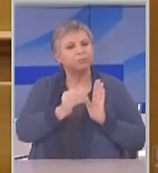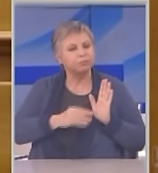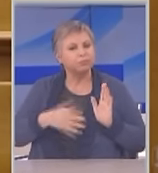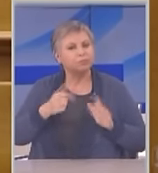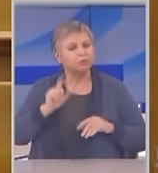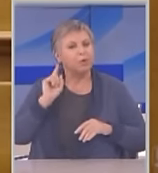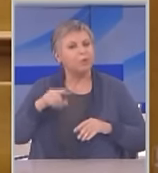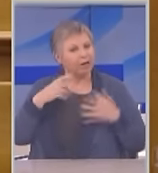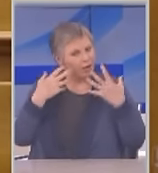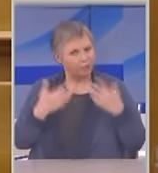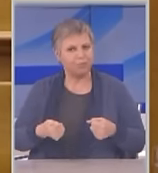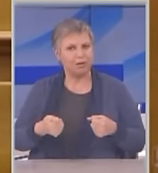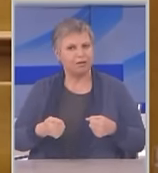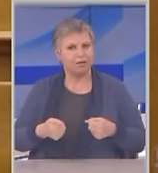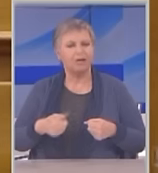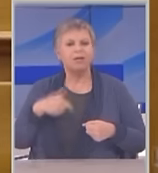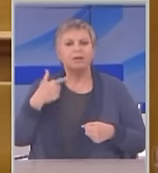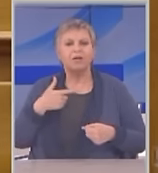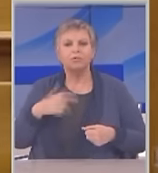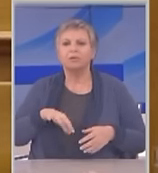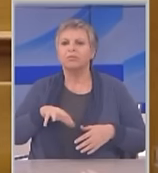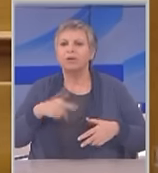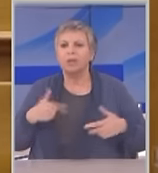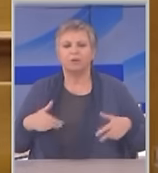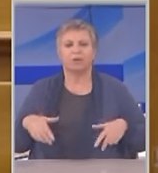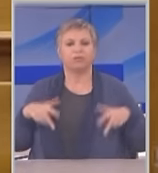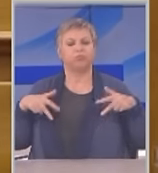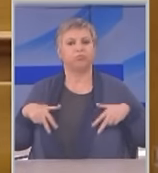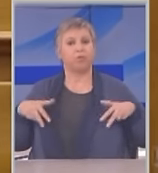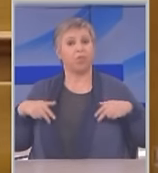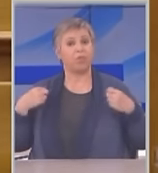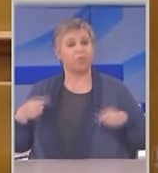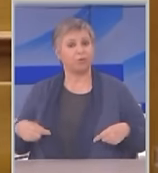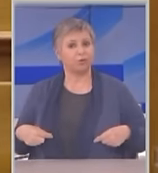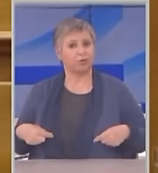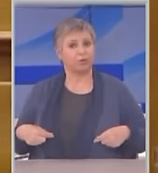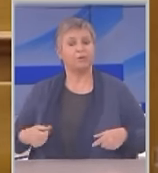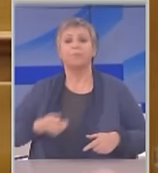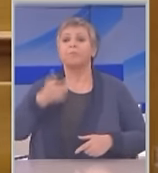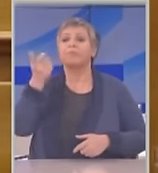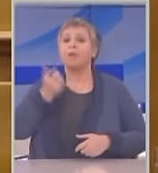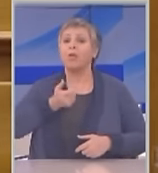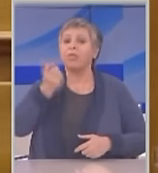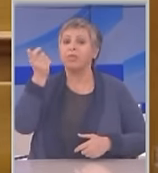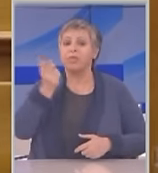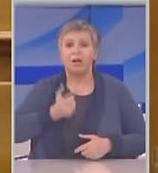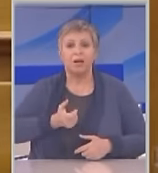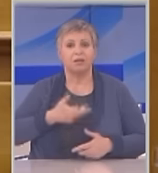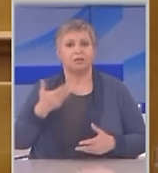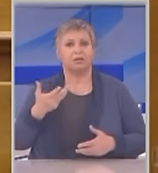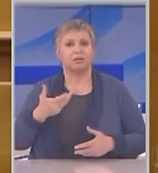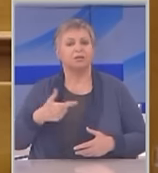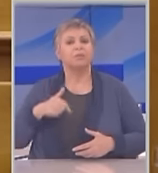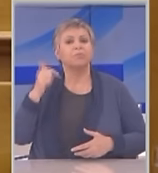λαϊλασίας του δημόσιου πλούτου, στα δάνεια, να μην ξεχνιόμαστε, στα θαλασσοδάνεια των δύο πρώην